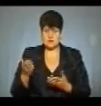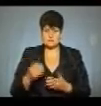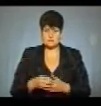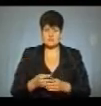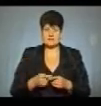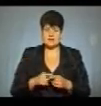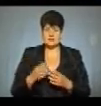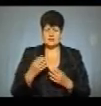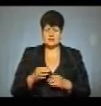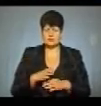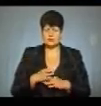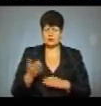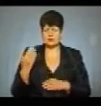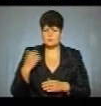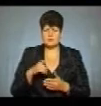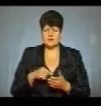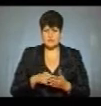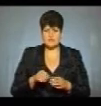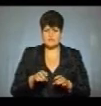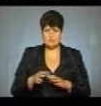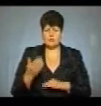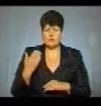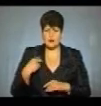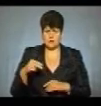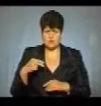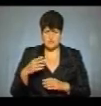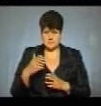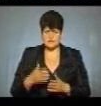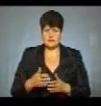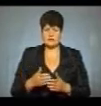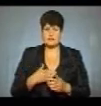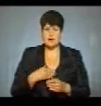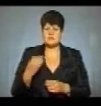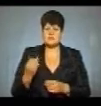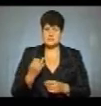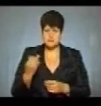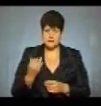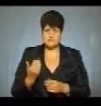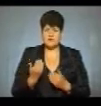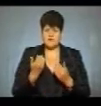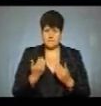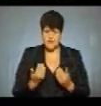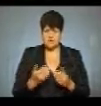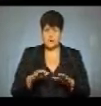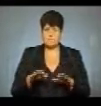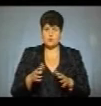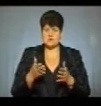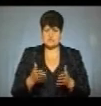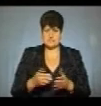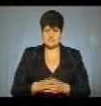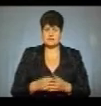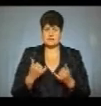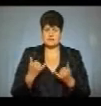ще було питання і не вирішено і за часів попереднього президента. Так, нам цікава власне ваша позиція. Зараз